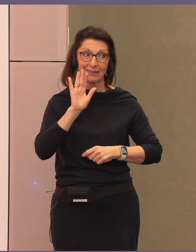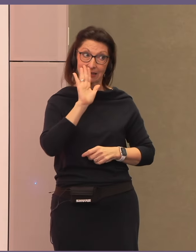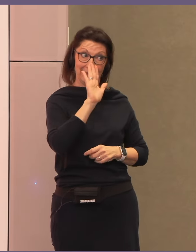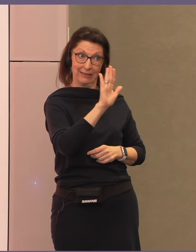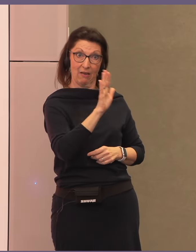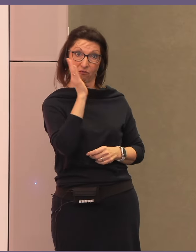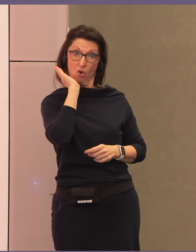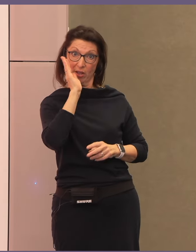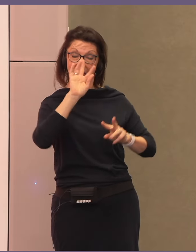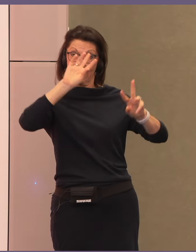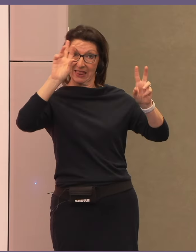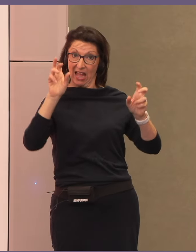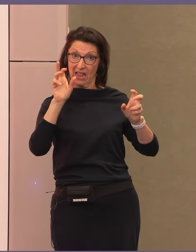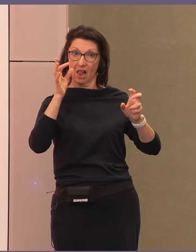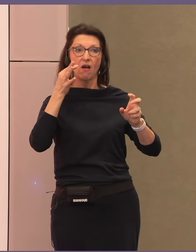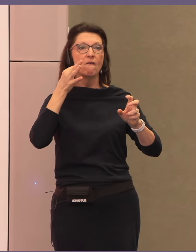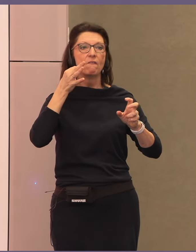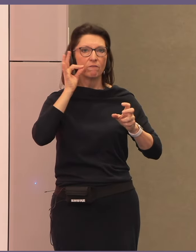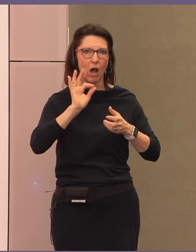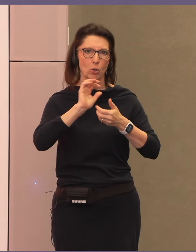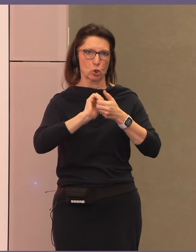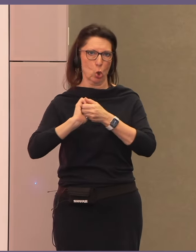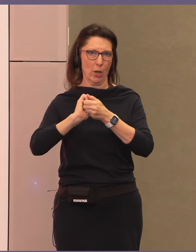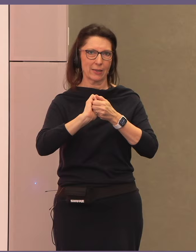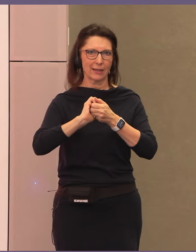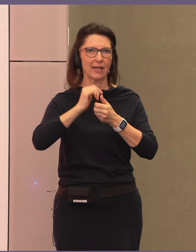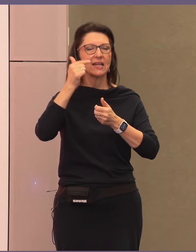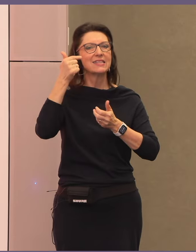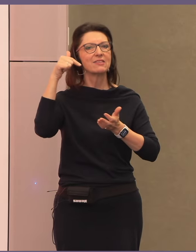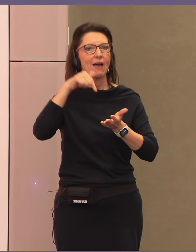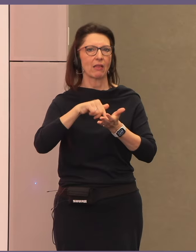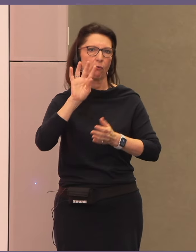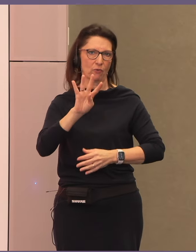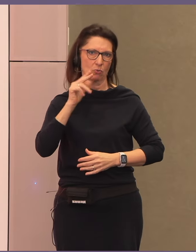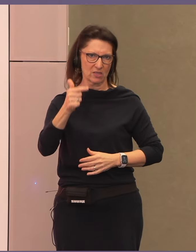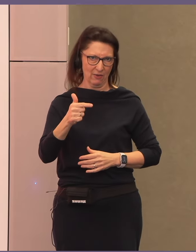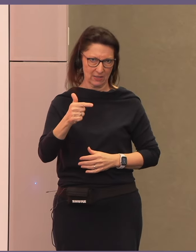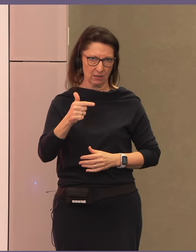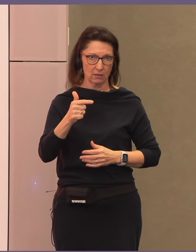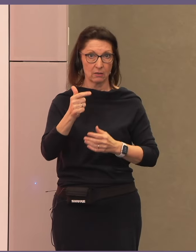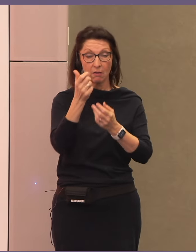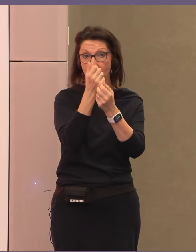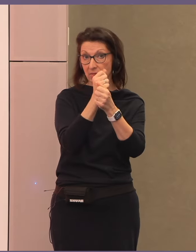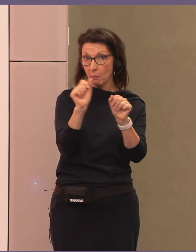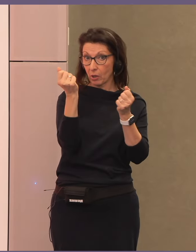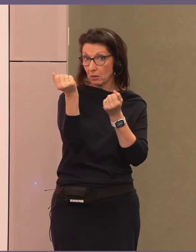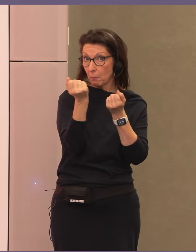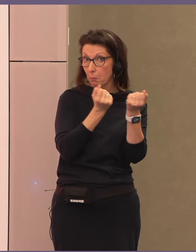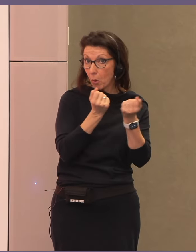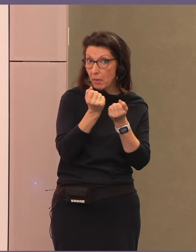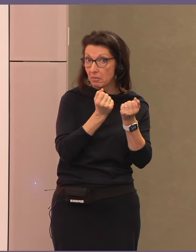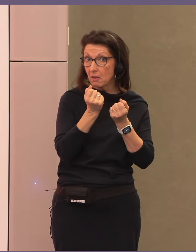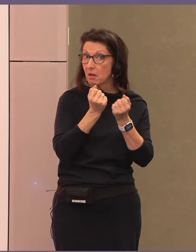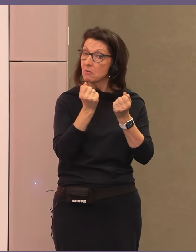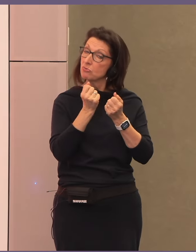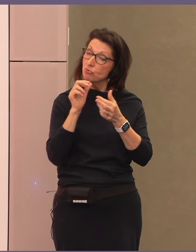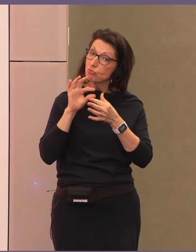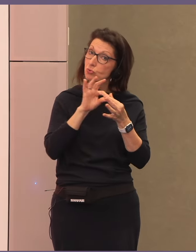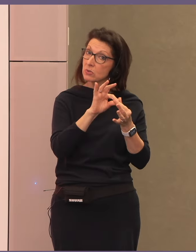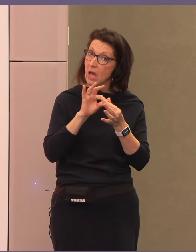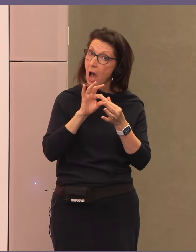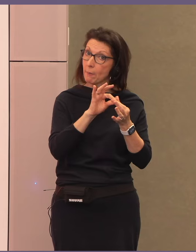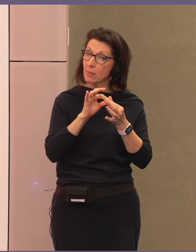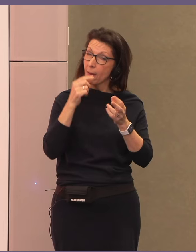trägt den Titel Frauen-Solidarität 2024, demokratiepolitische Überlegungen. Aishe